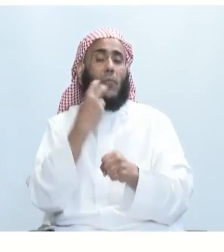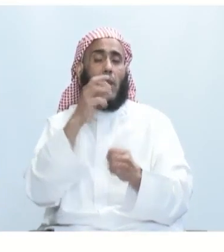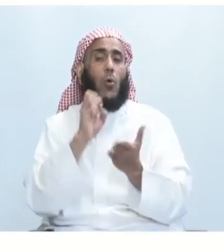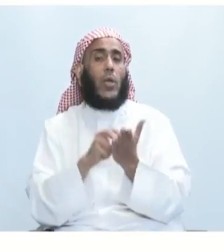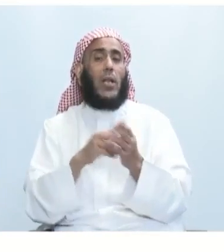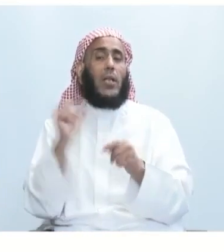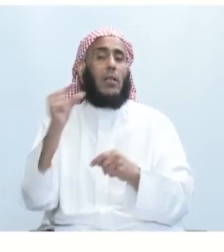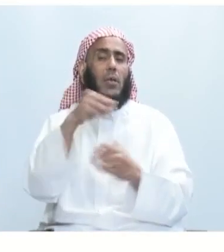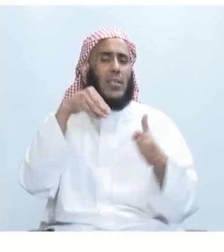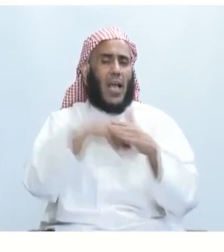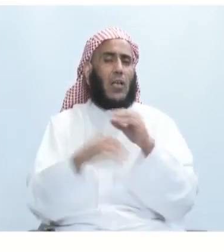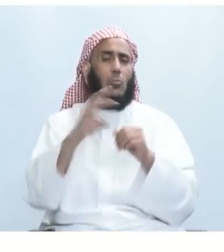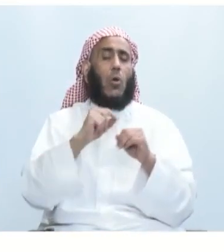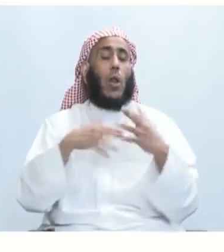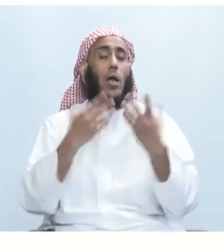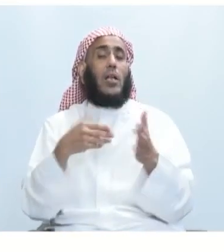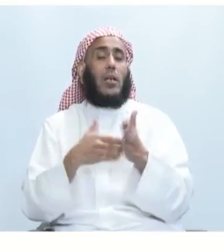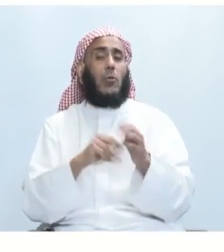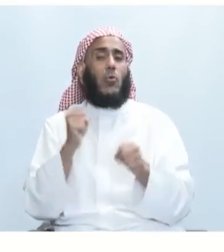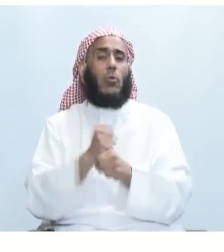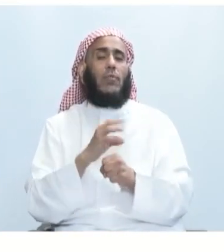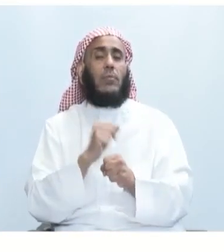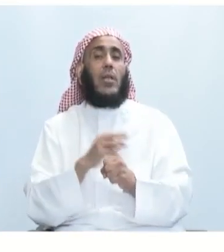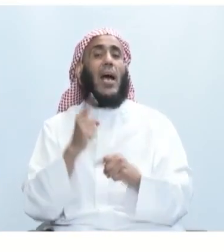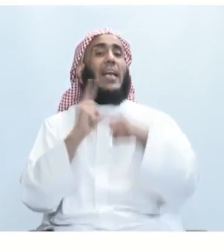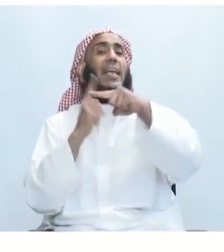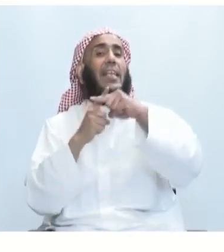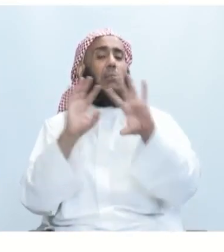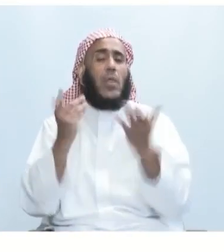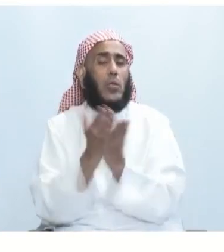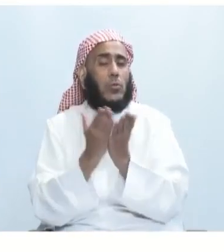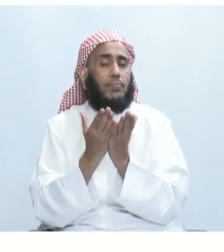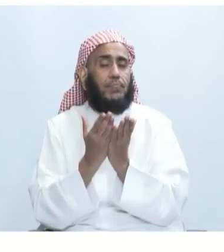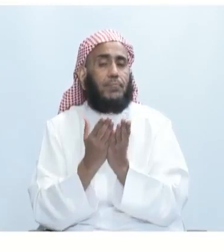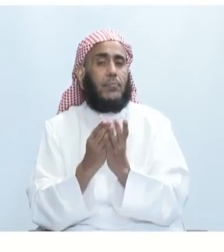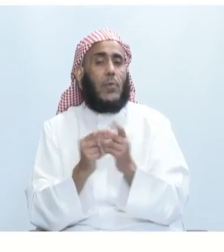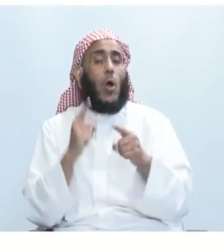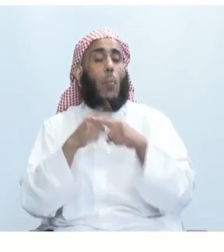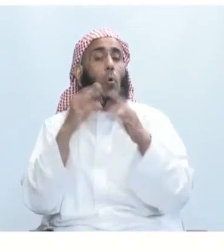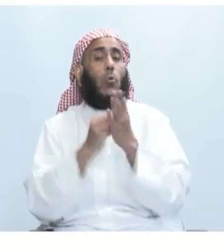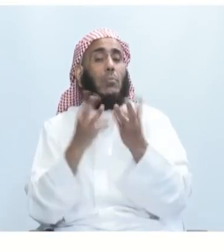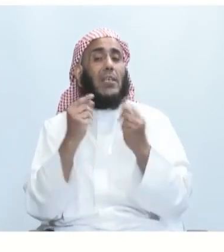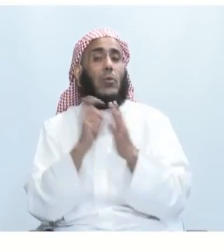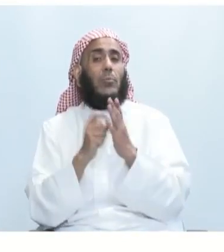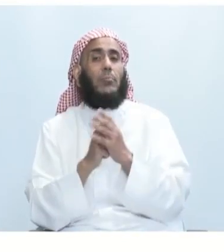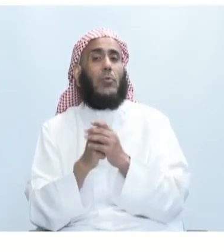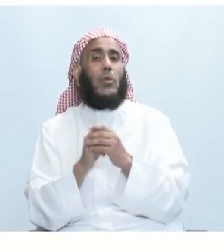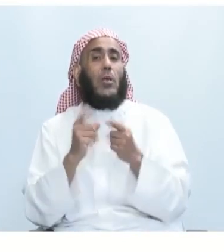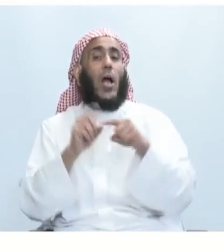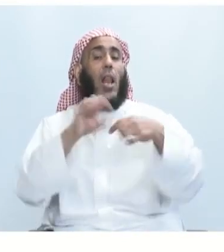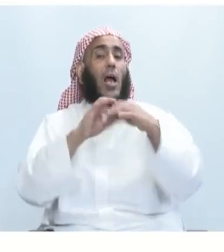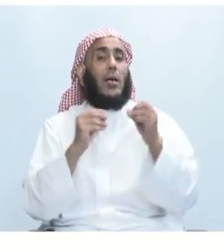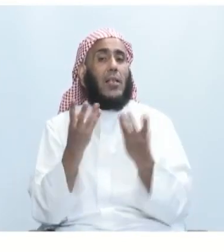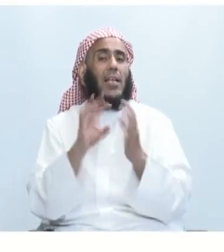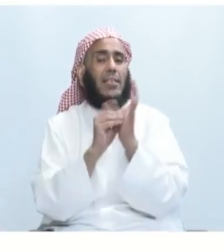داخل الجمله والحاله العرابيه لكل وظيفه منها الرياضيات ماذا يدرس او موضوعه مسائله تقول مثلا يدرس العلاقات